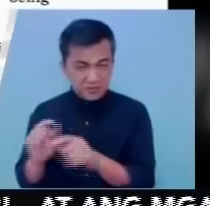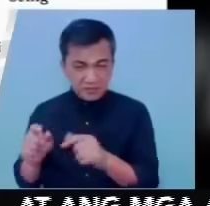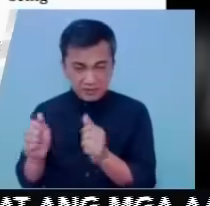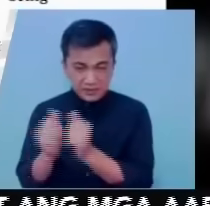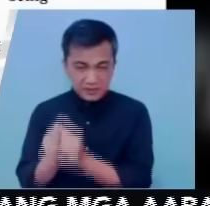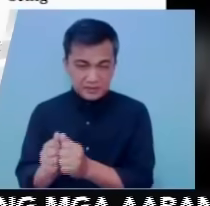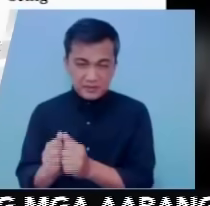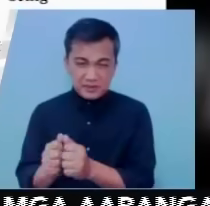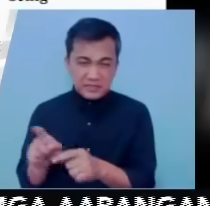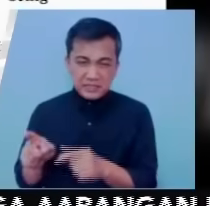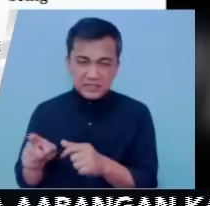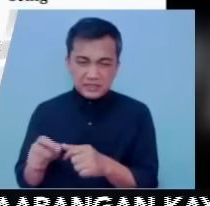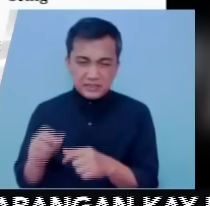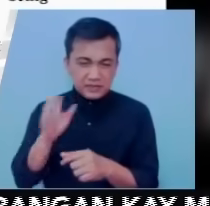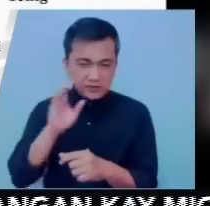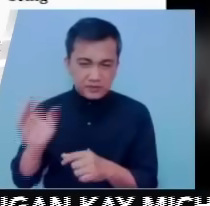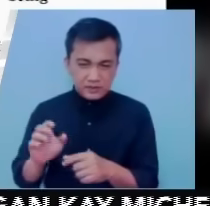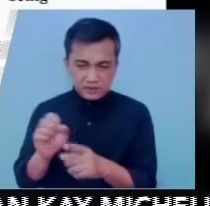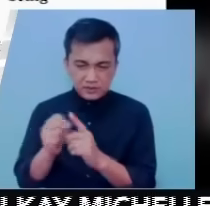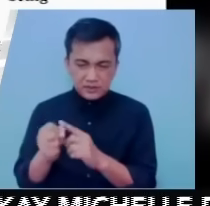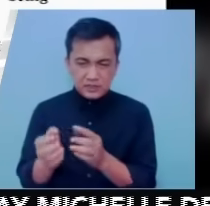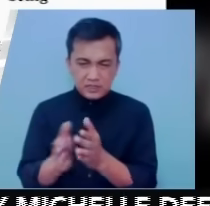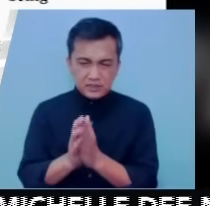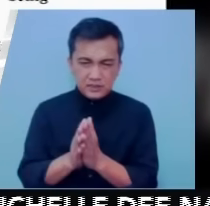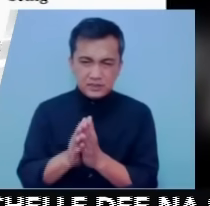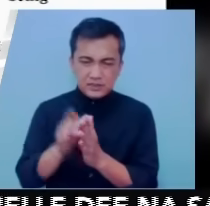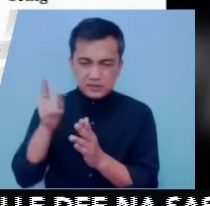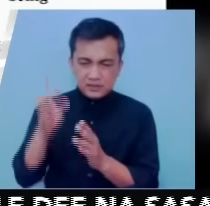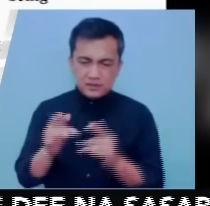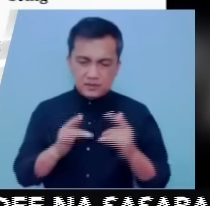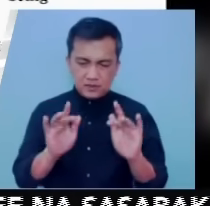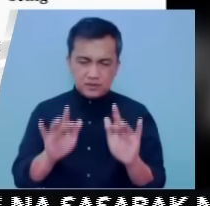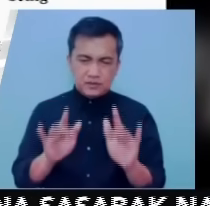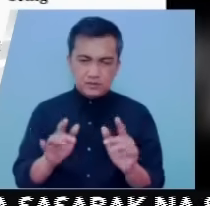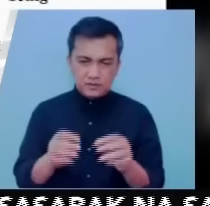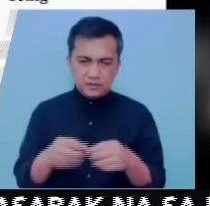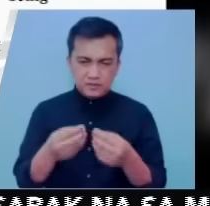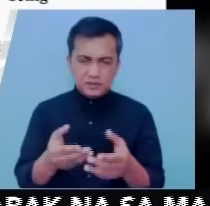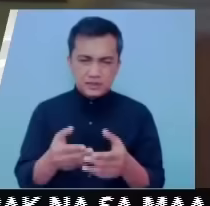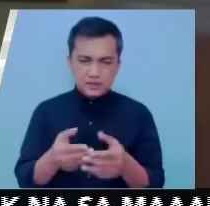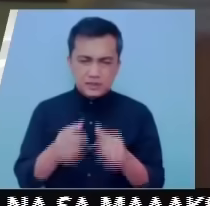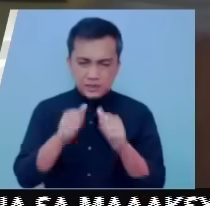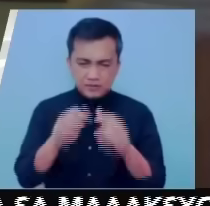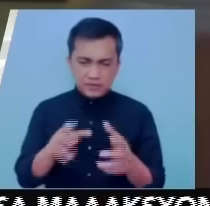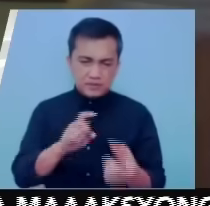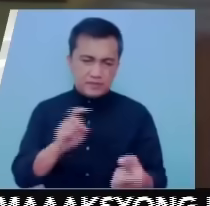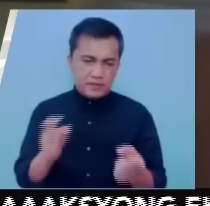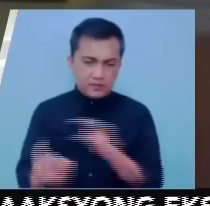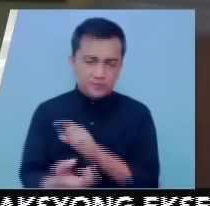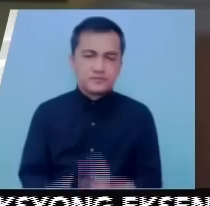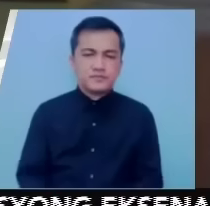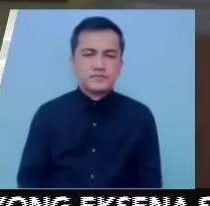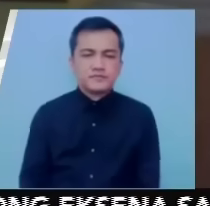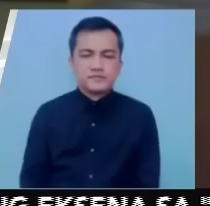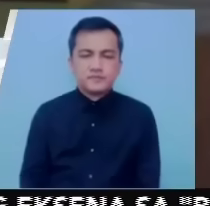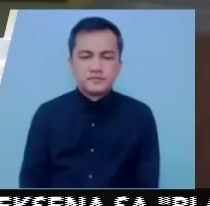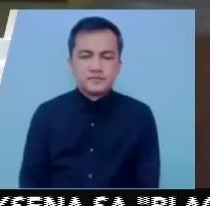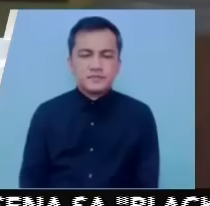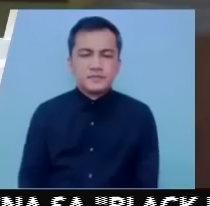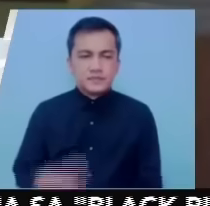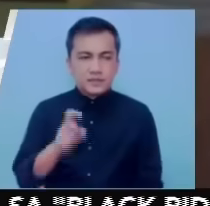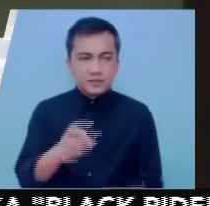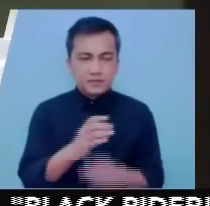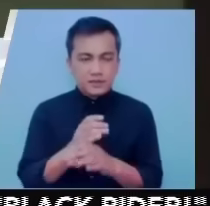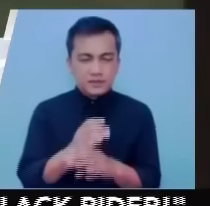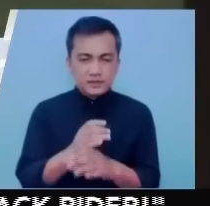hinihiling niya sa Diyos na kawaan ang mga ito at bigyan ng grasyang magbago dapat daw maingat ang mga pari